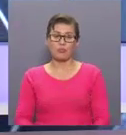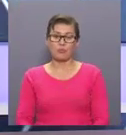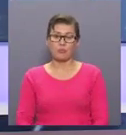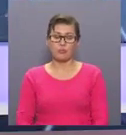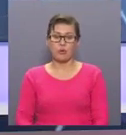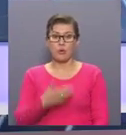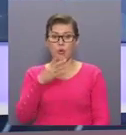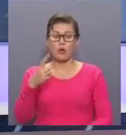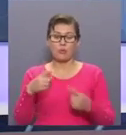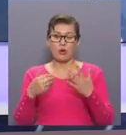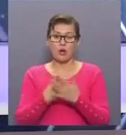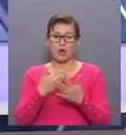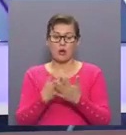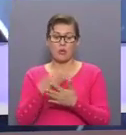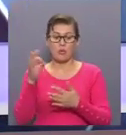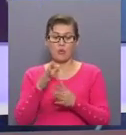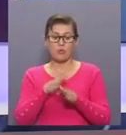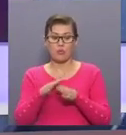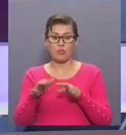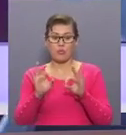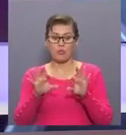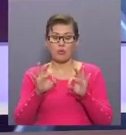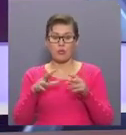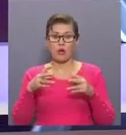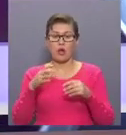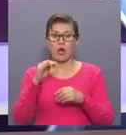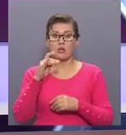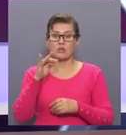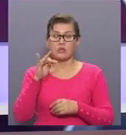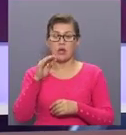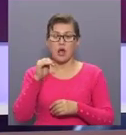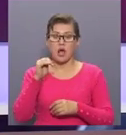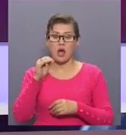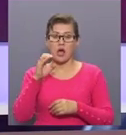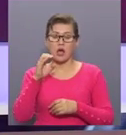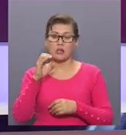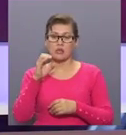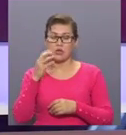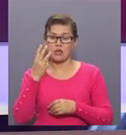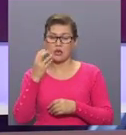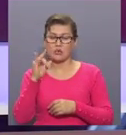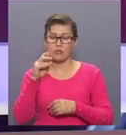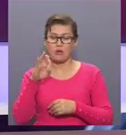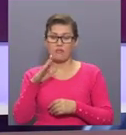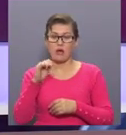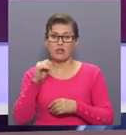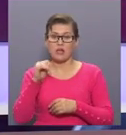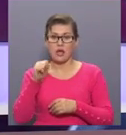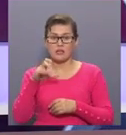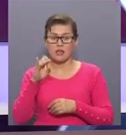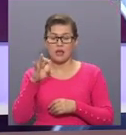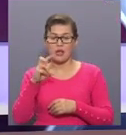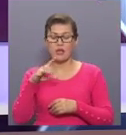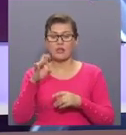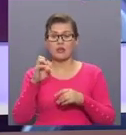Енді осы және өзге де жаңалықтар жайлы толығырақ. Асанәлі Әшімов Қазақстанның еңбек ері атанды. Бүгін елбасы Нұрсұлтан